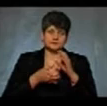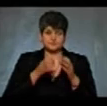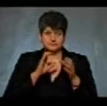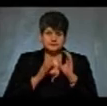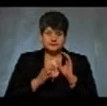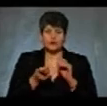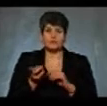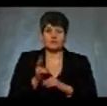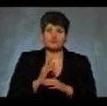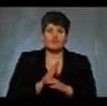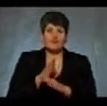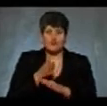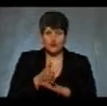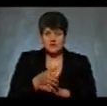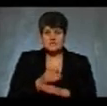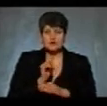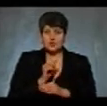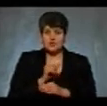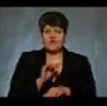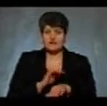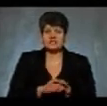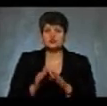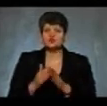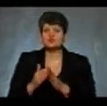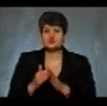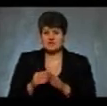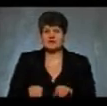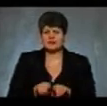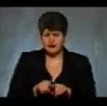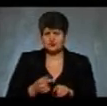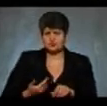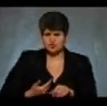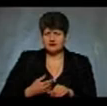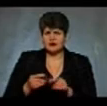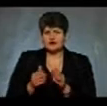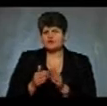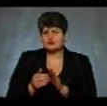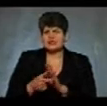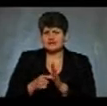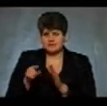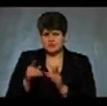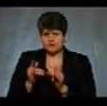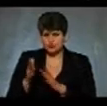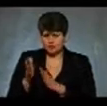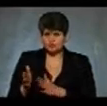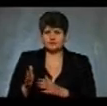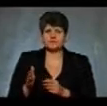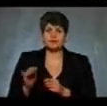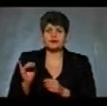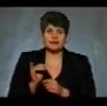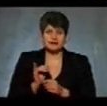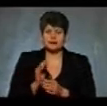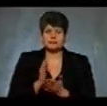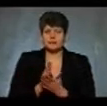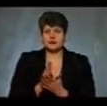до нього зайшов в гості його фактично сусід, який також проживає в сусідній кімнаті в вказаному гуртожитку, і